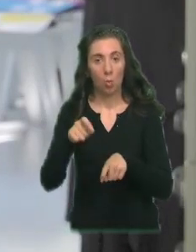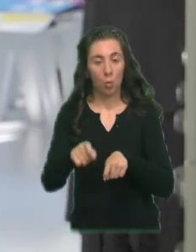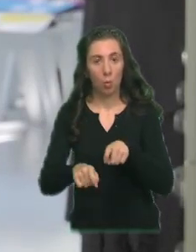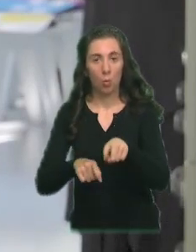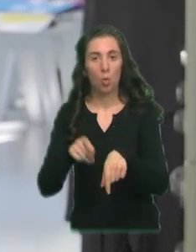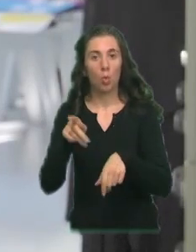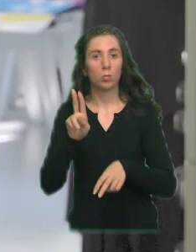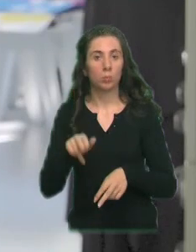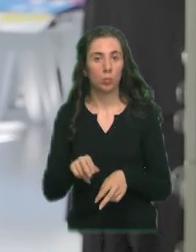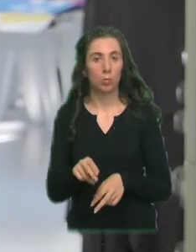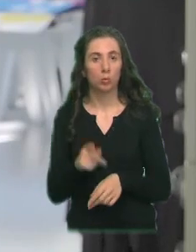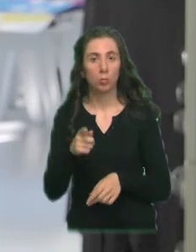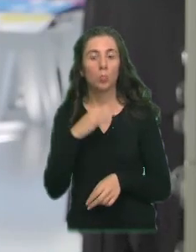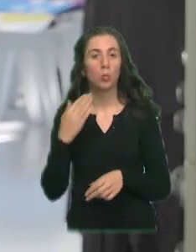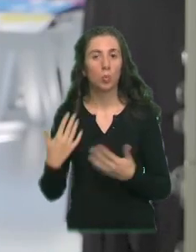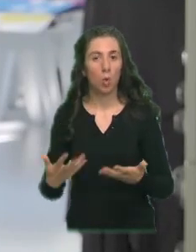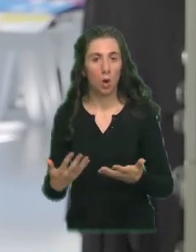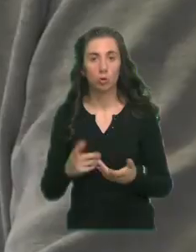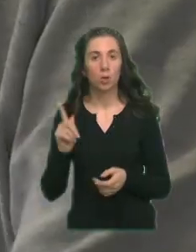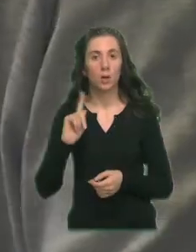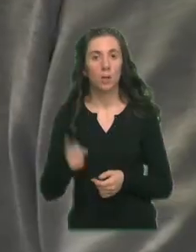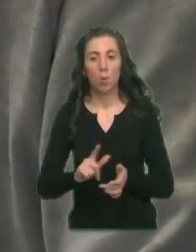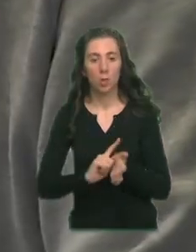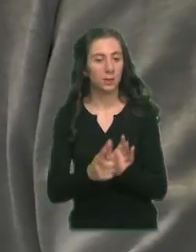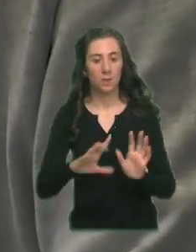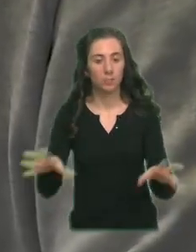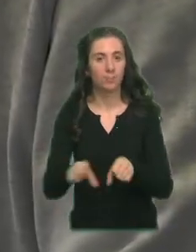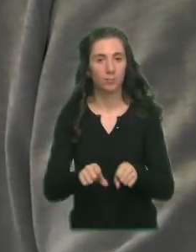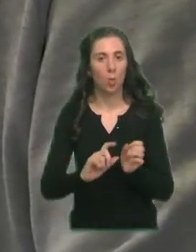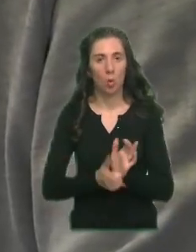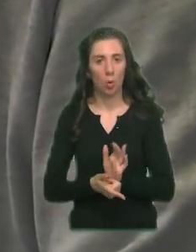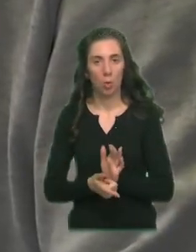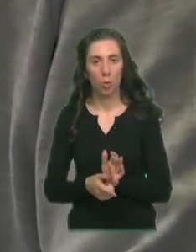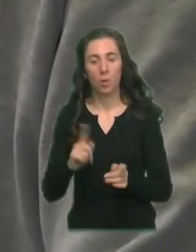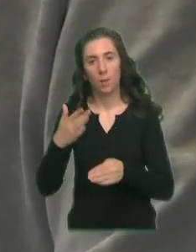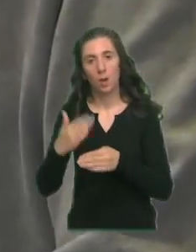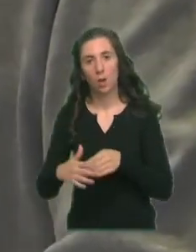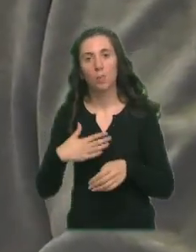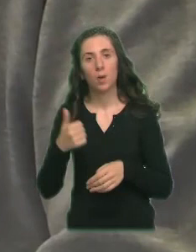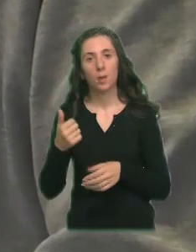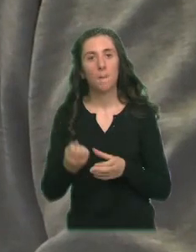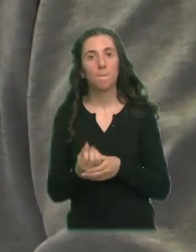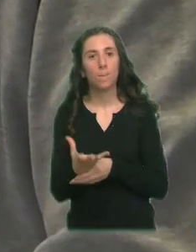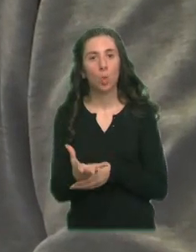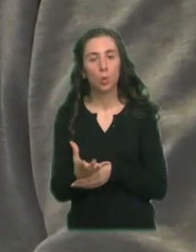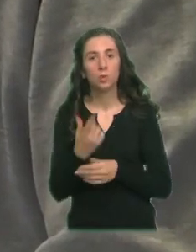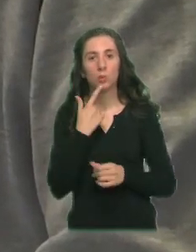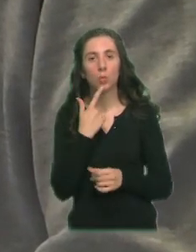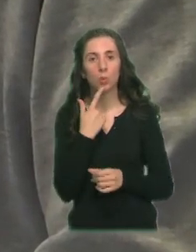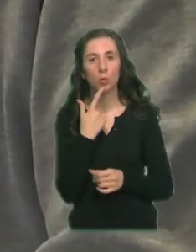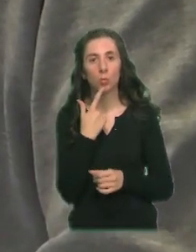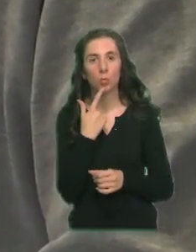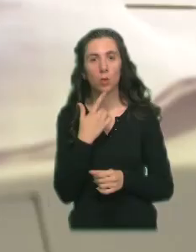ju možete, to vam je puno lakše, znači ne morate sve odjednom, i onda na kraju imate taj jedan proizvod koji